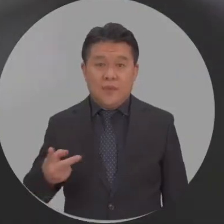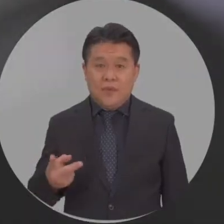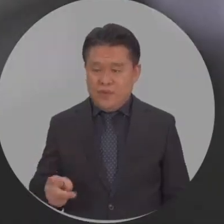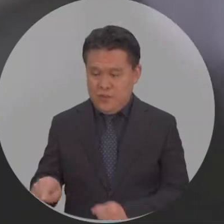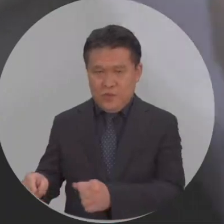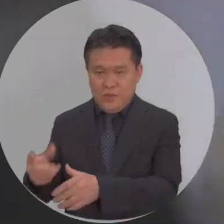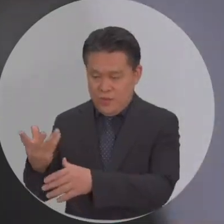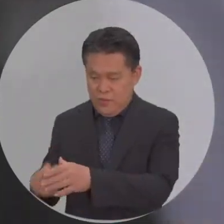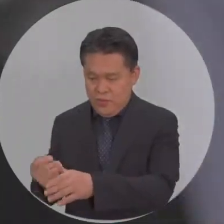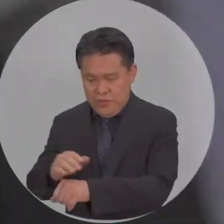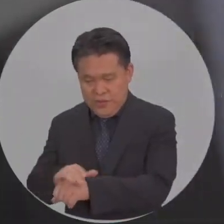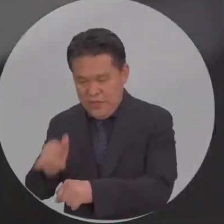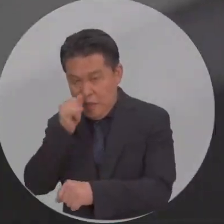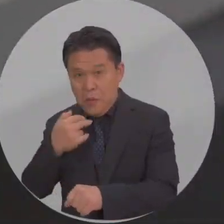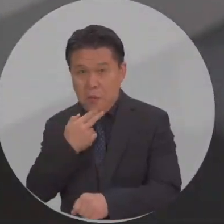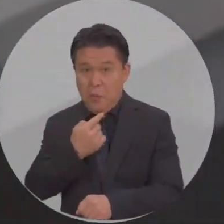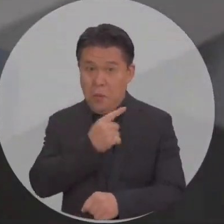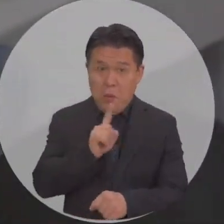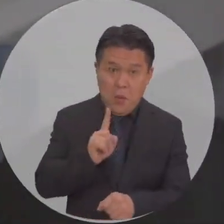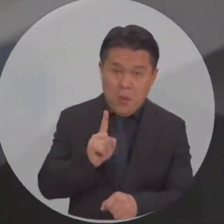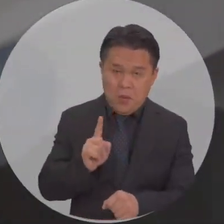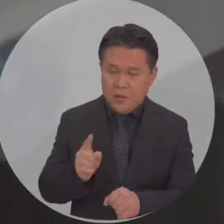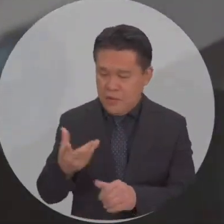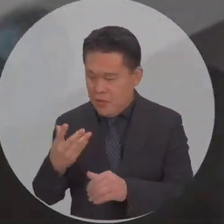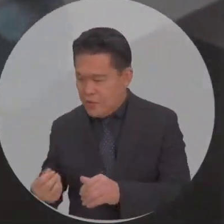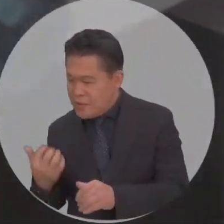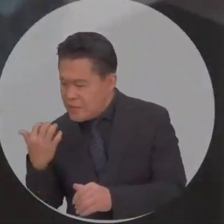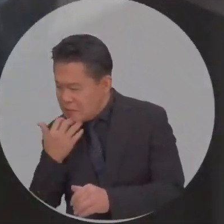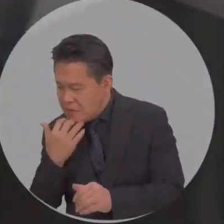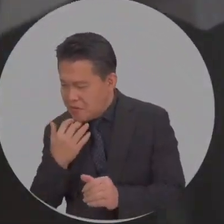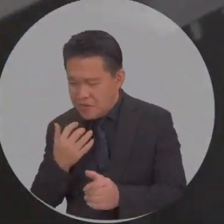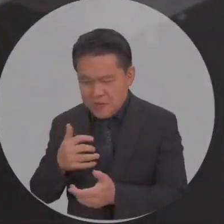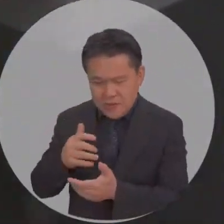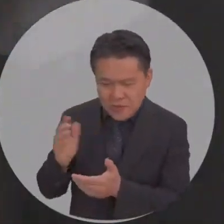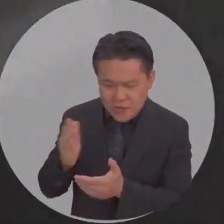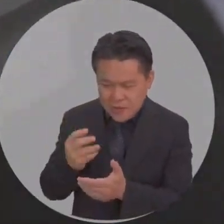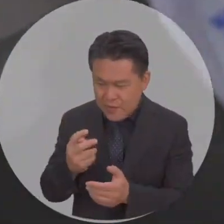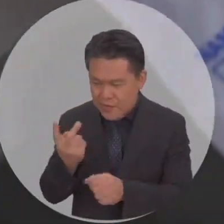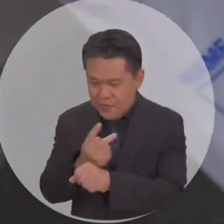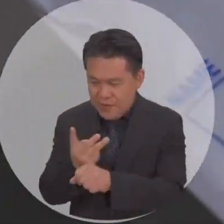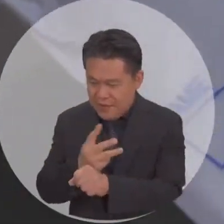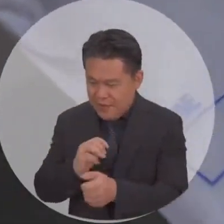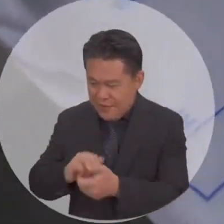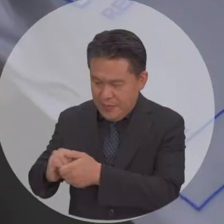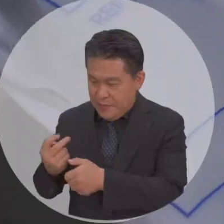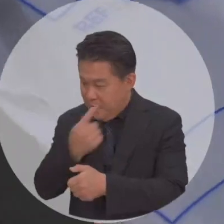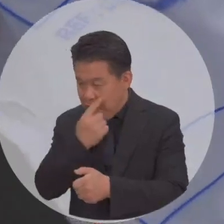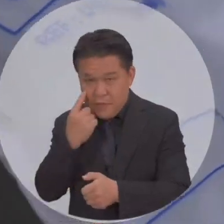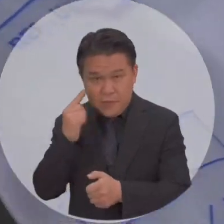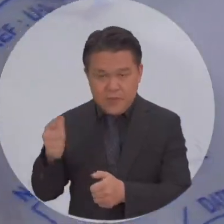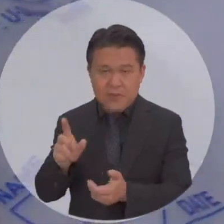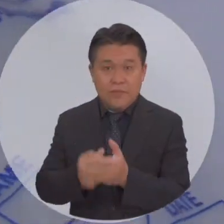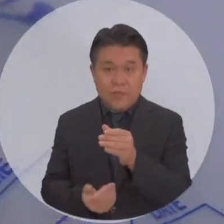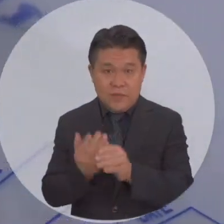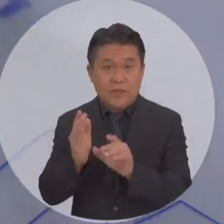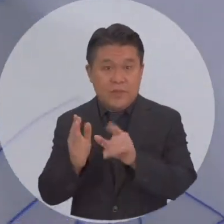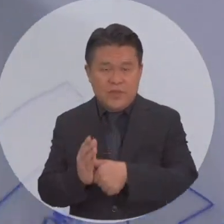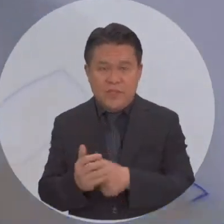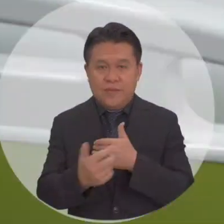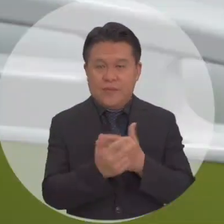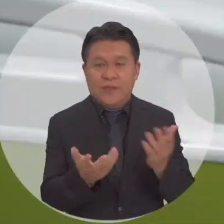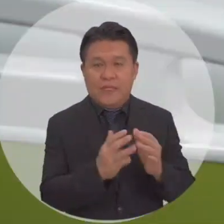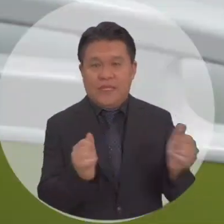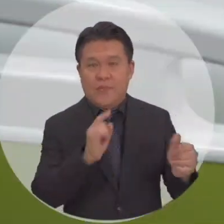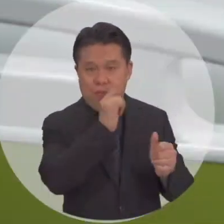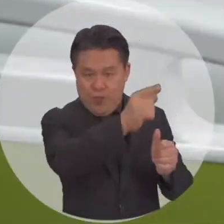소변이 소변 주머니로 제대로 배출되는지 소변 양과 색깔을 2~3시간마다 확인하고 이상이 있는 경우